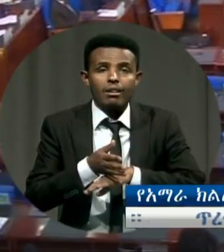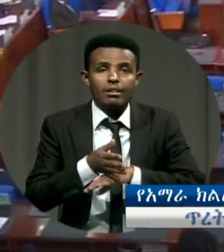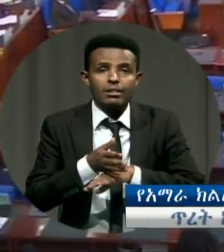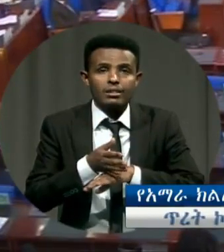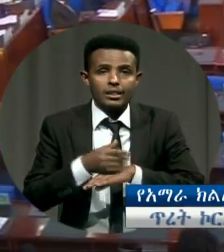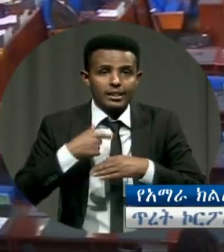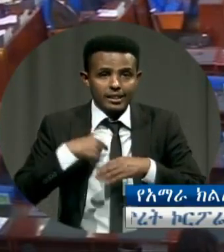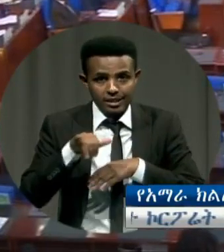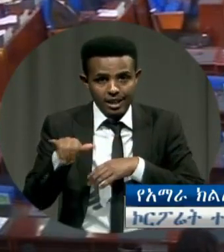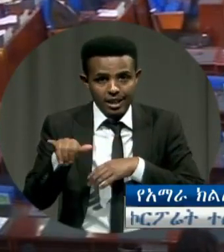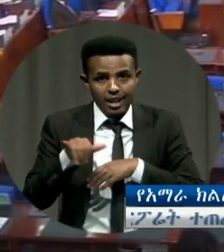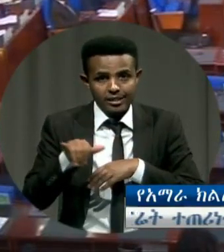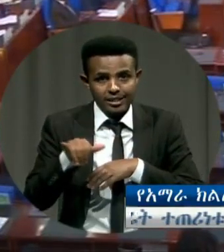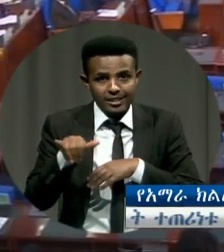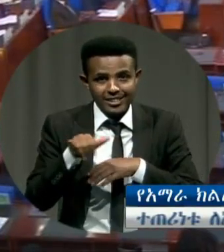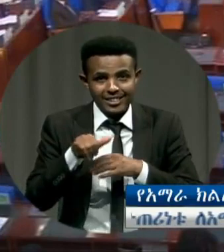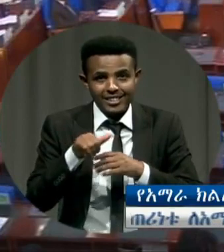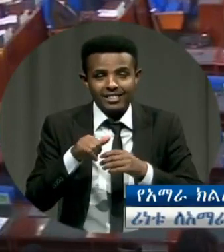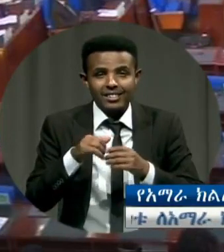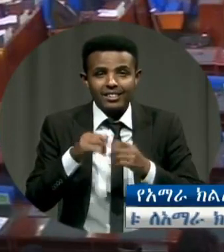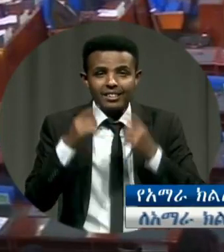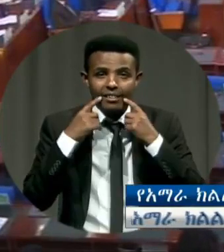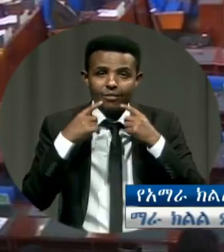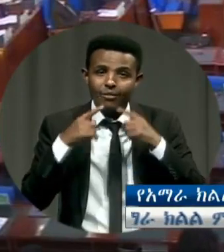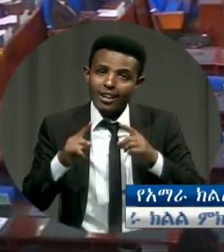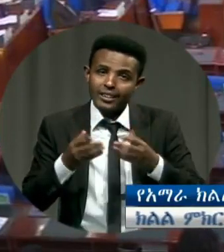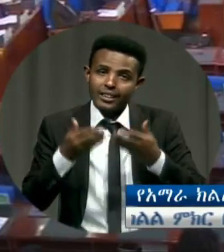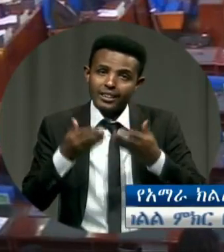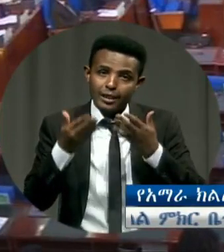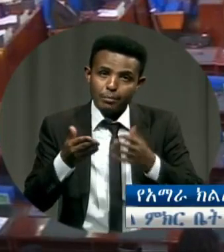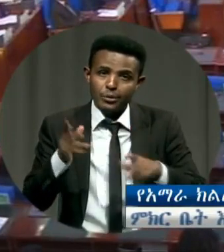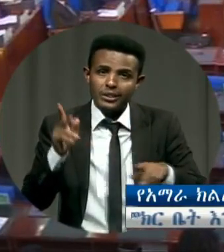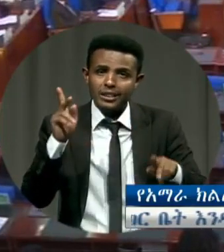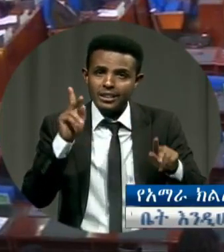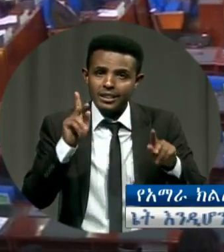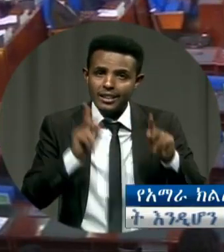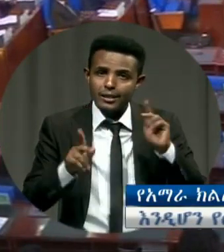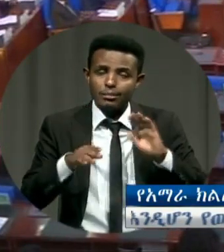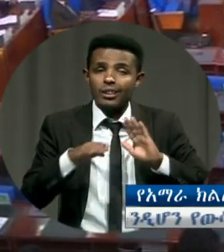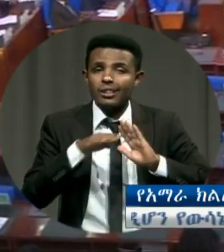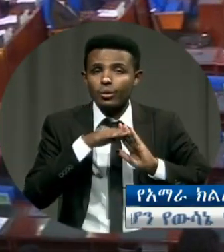እንዲህ አይነት ይፋ ቀርቦ የህዝብ ተወካዮች